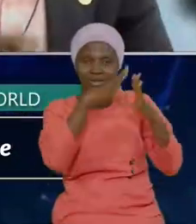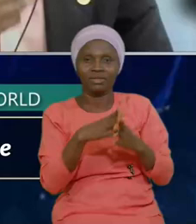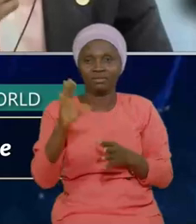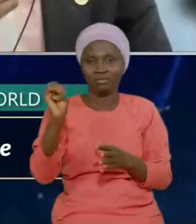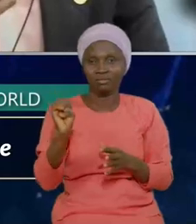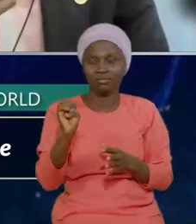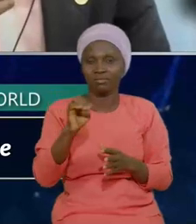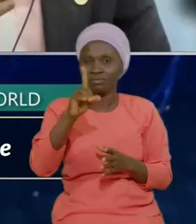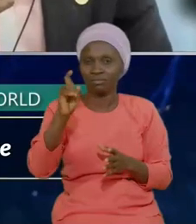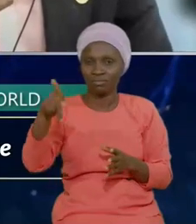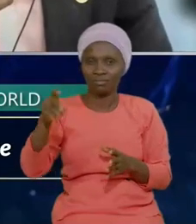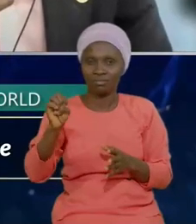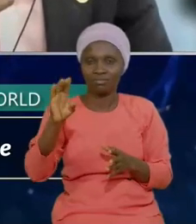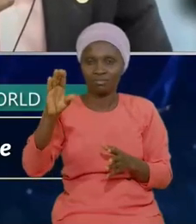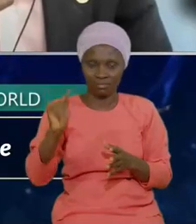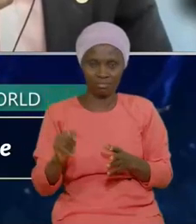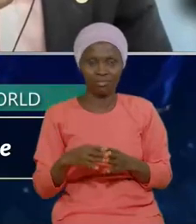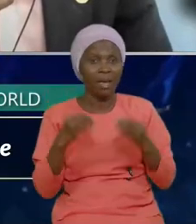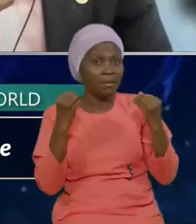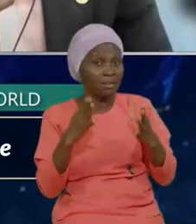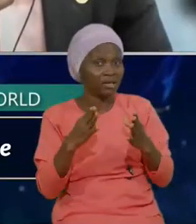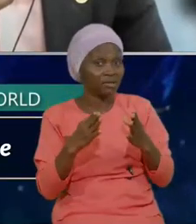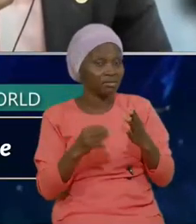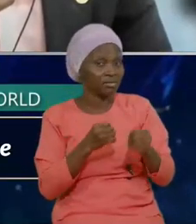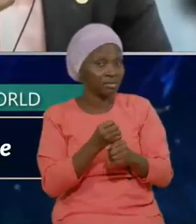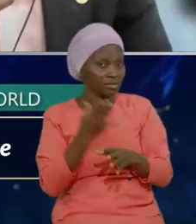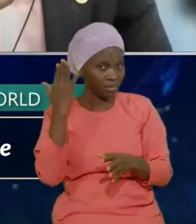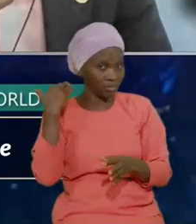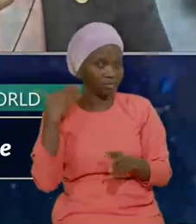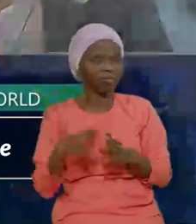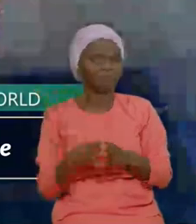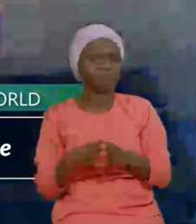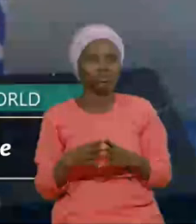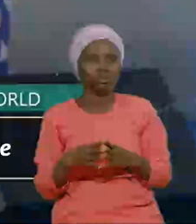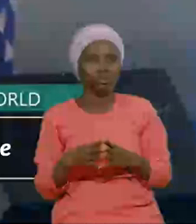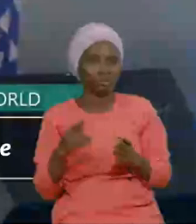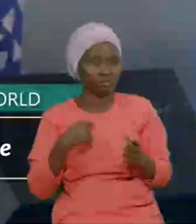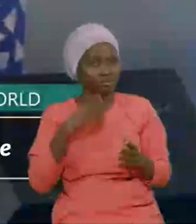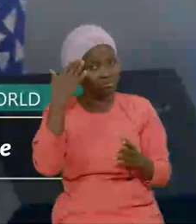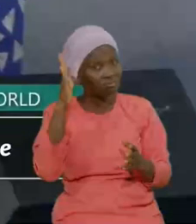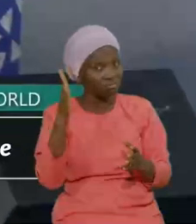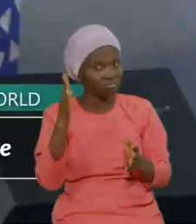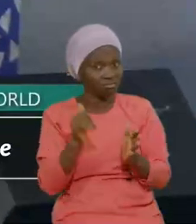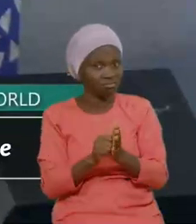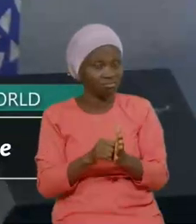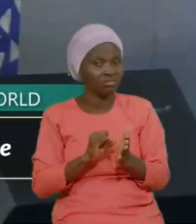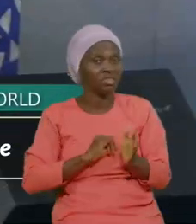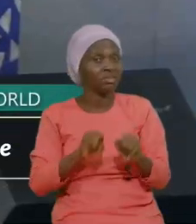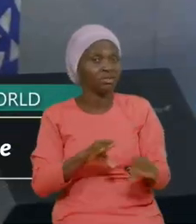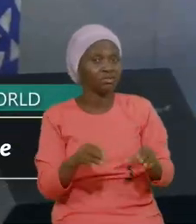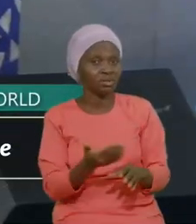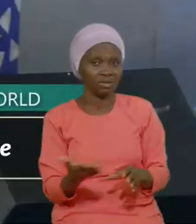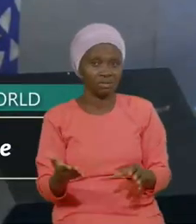Espérer. Espérer. Il y a cela quelques années, I could do